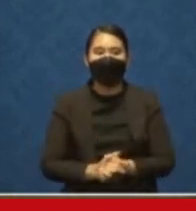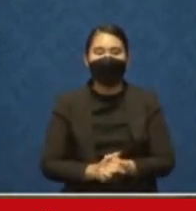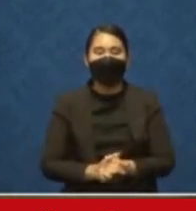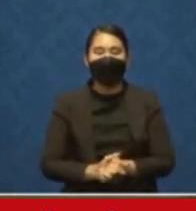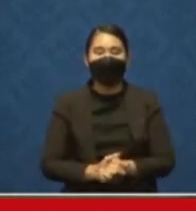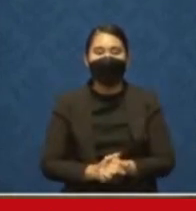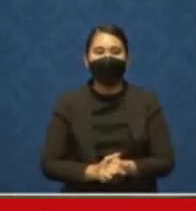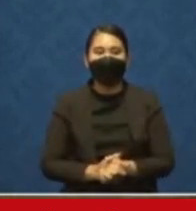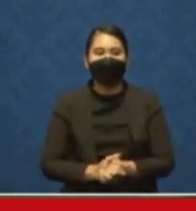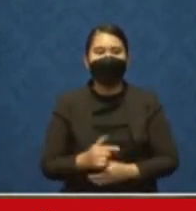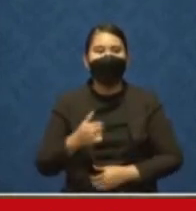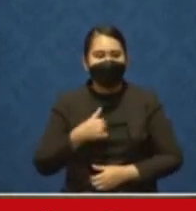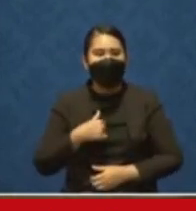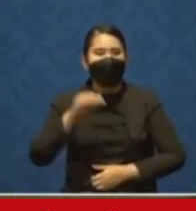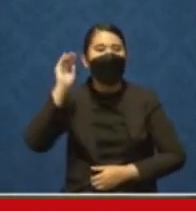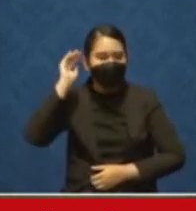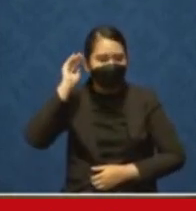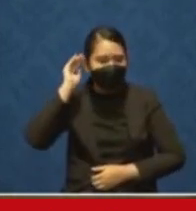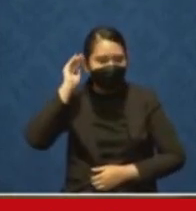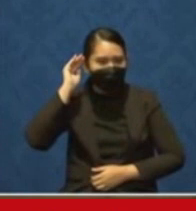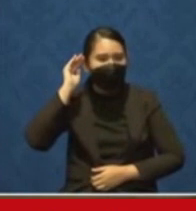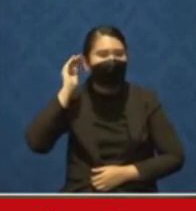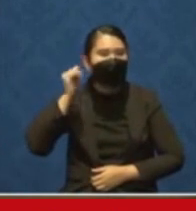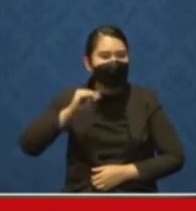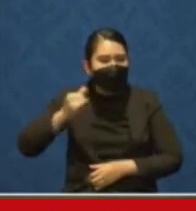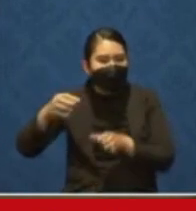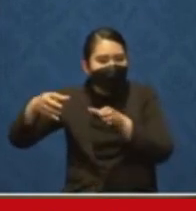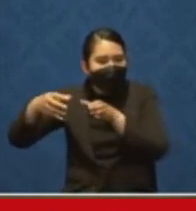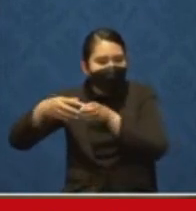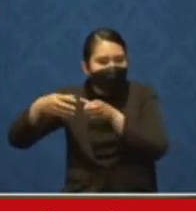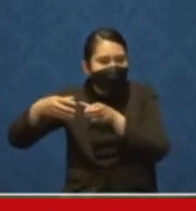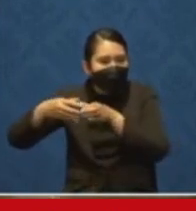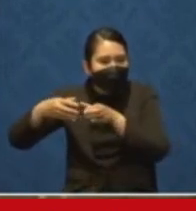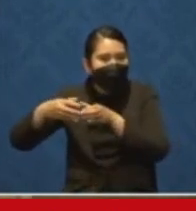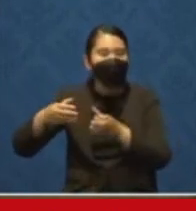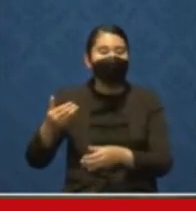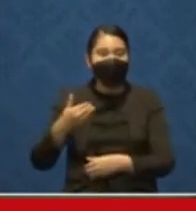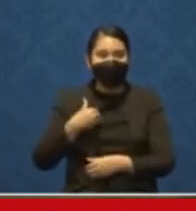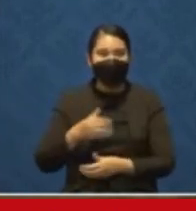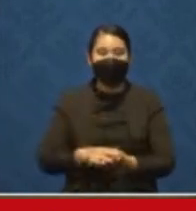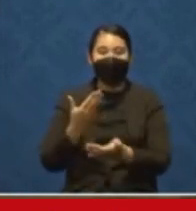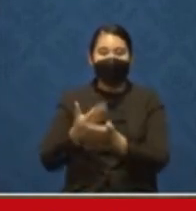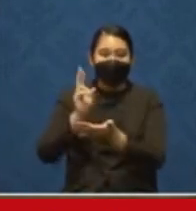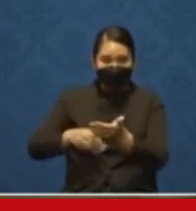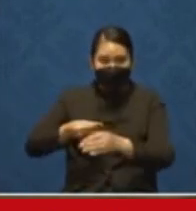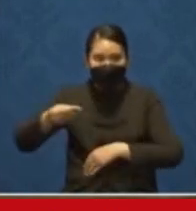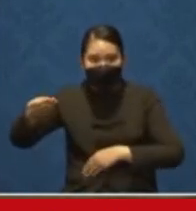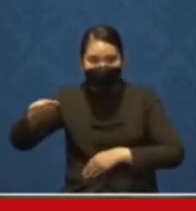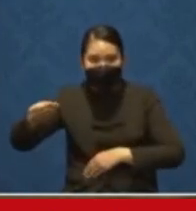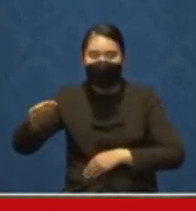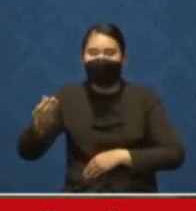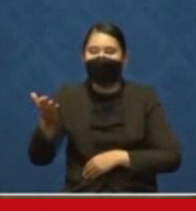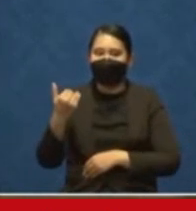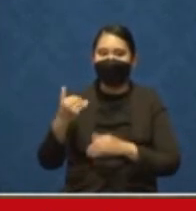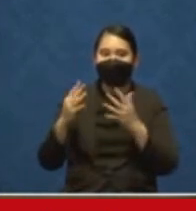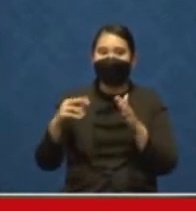ถ้าไม่เอามาการไม่ไปเอามาก็คือละเว้นปฏิบัติมีรอบบินเฉยๆมั้ยไม่เชื่อผมเชื่อ